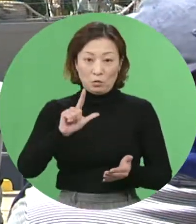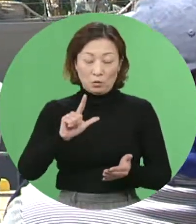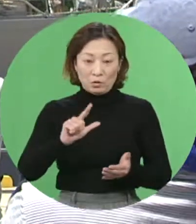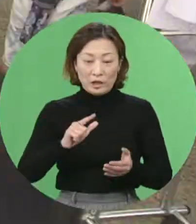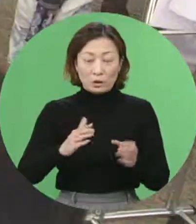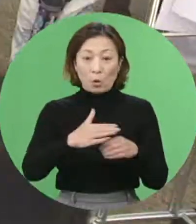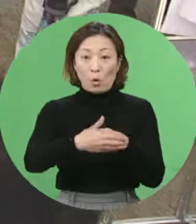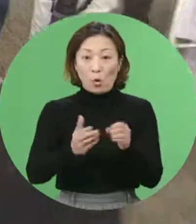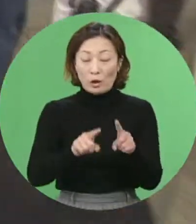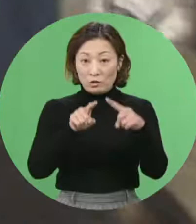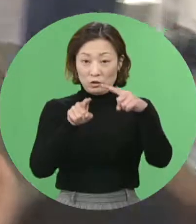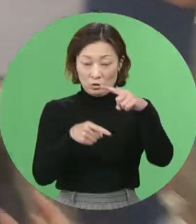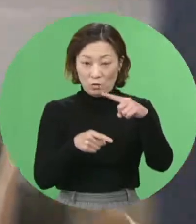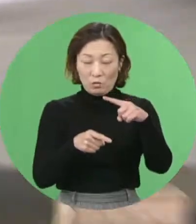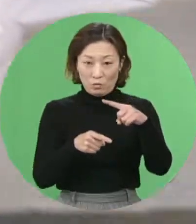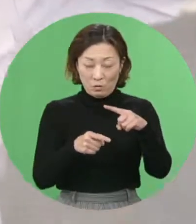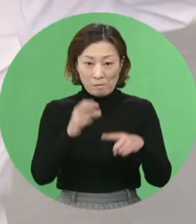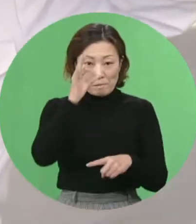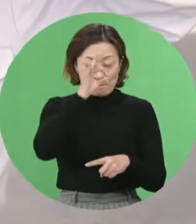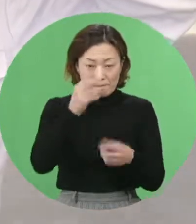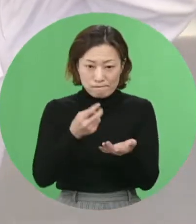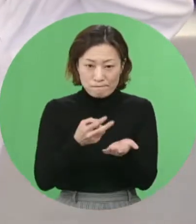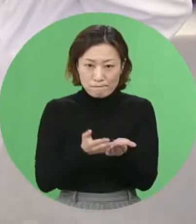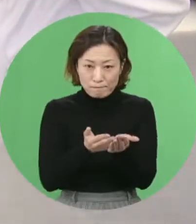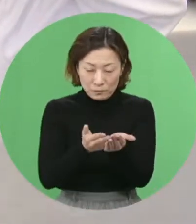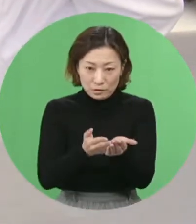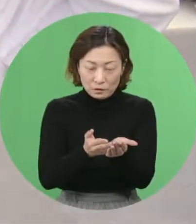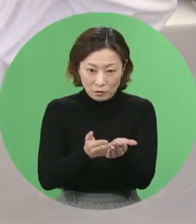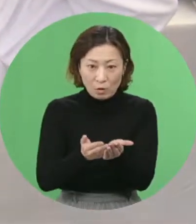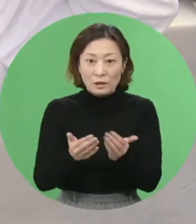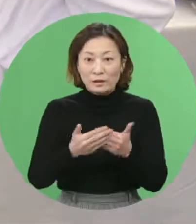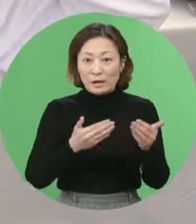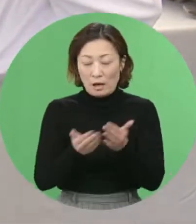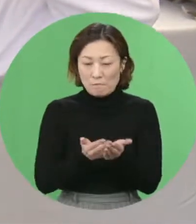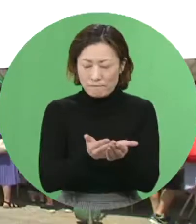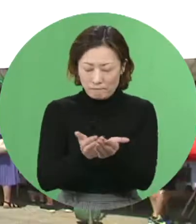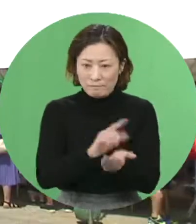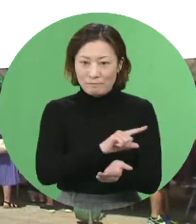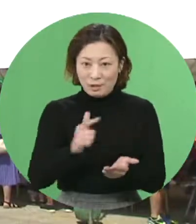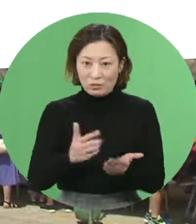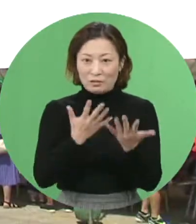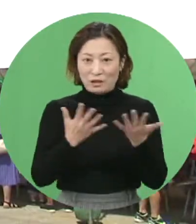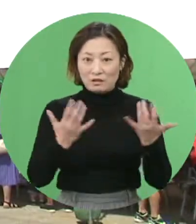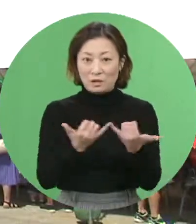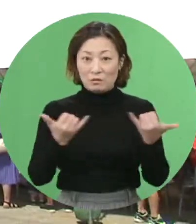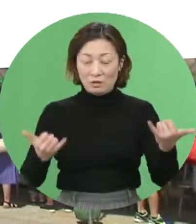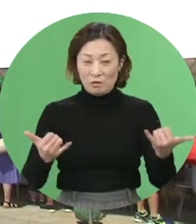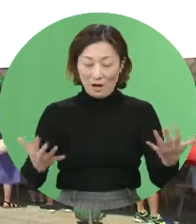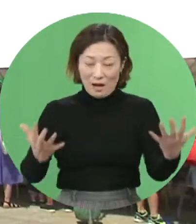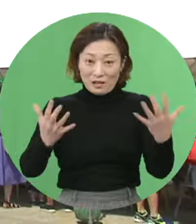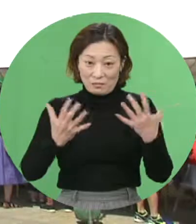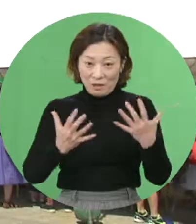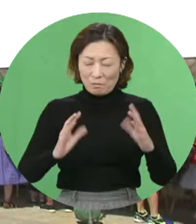など、イベントを通して多くの人が集まるにぎわいの空間となっています。